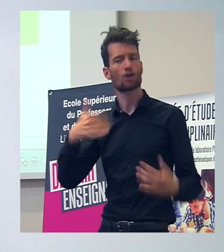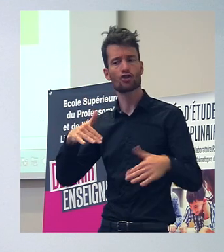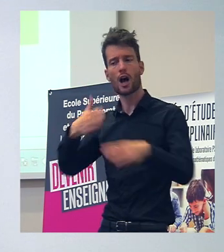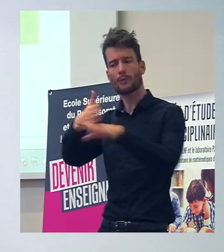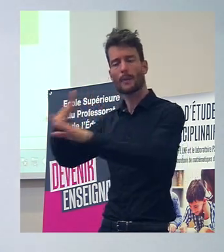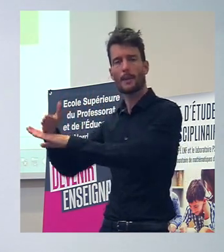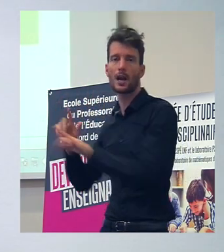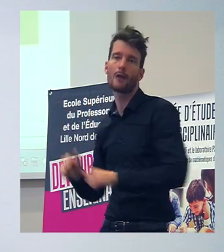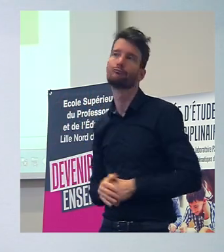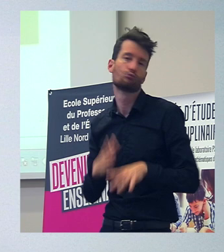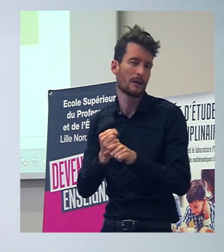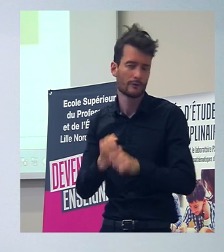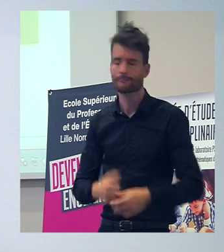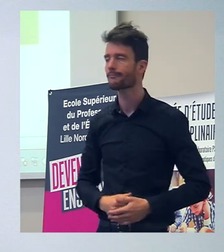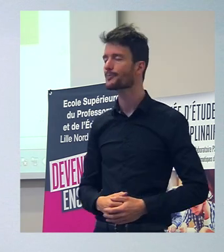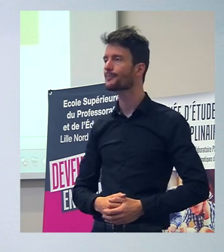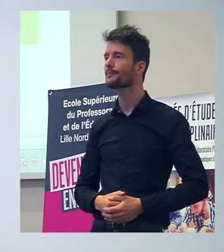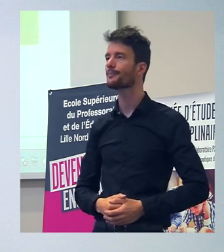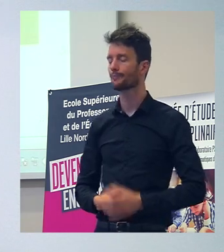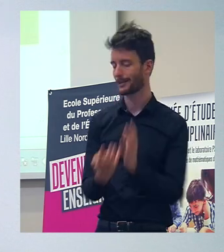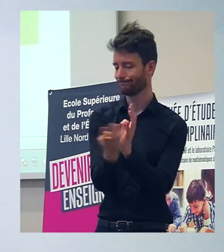pour faire vite,